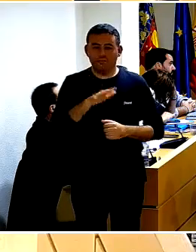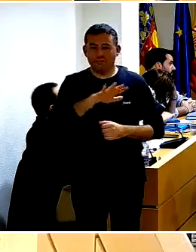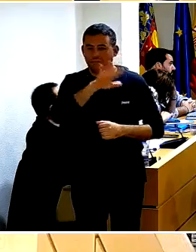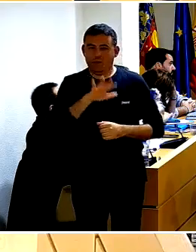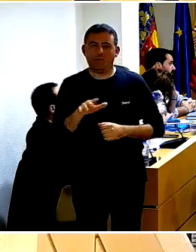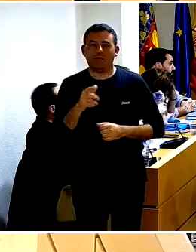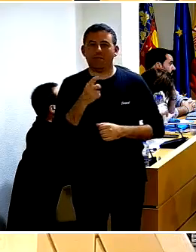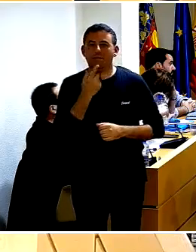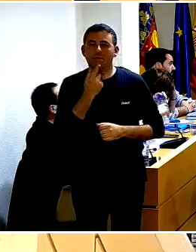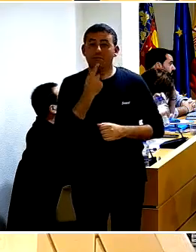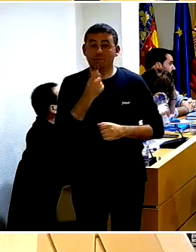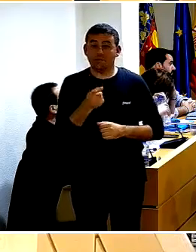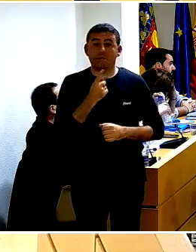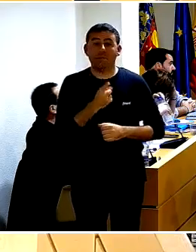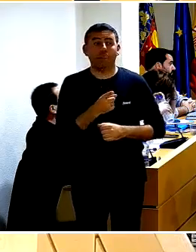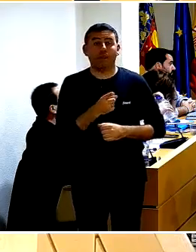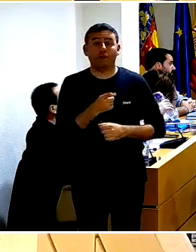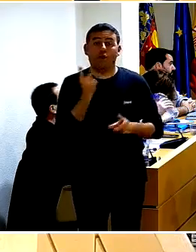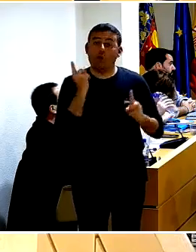treball. Així és que,